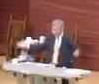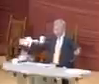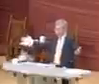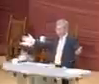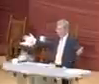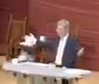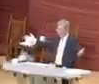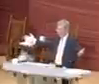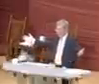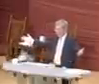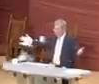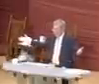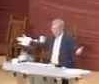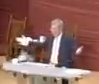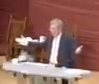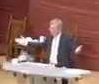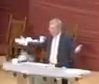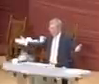바랍니다. 아버지 하나님,